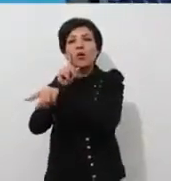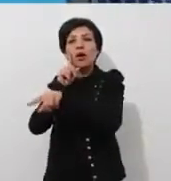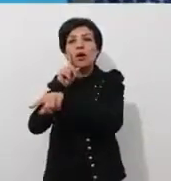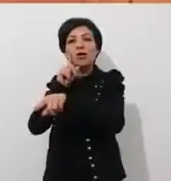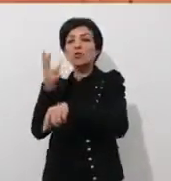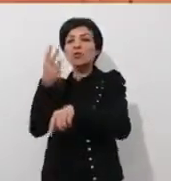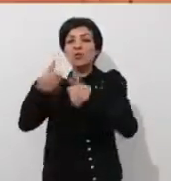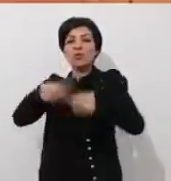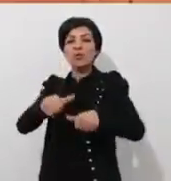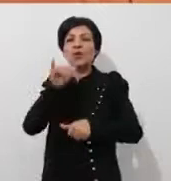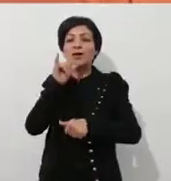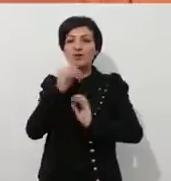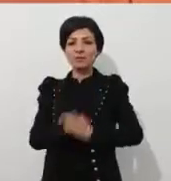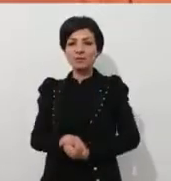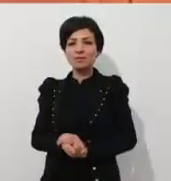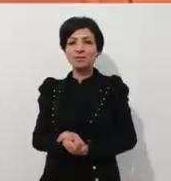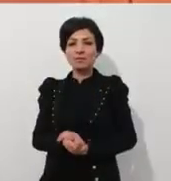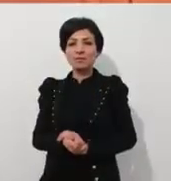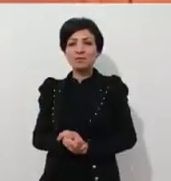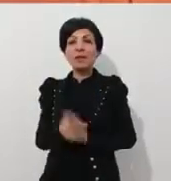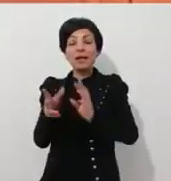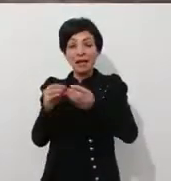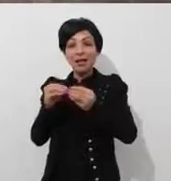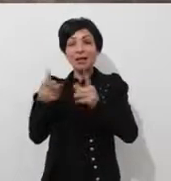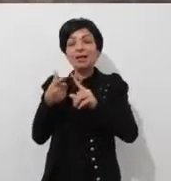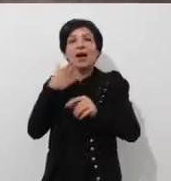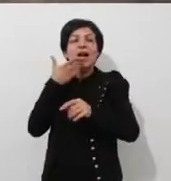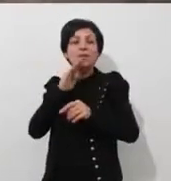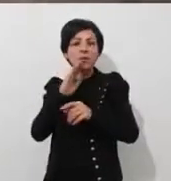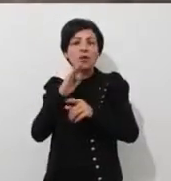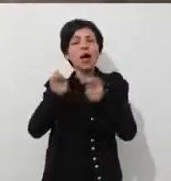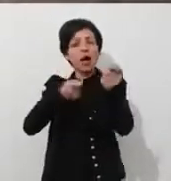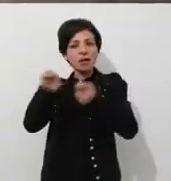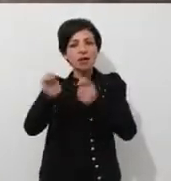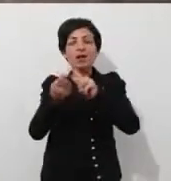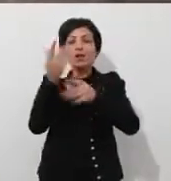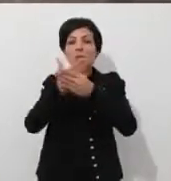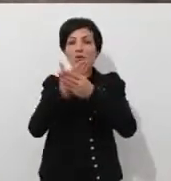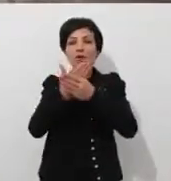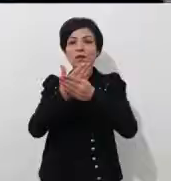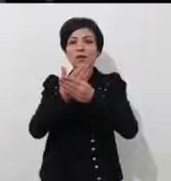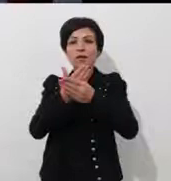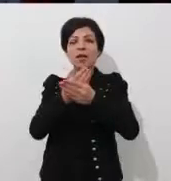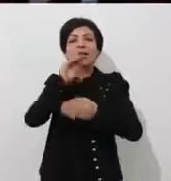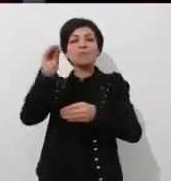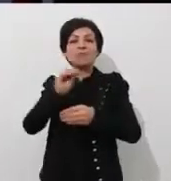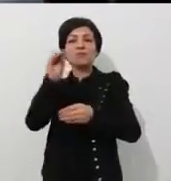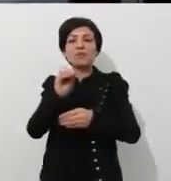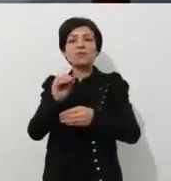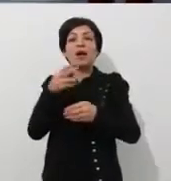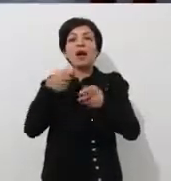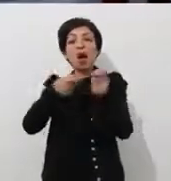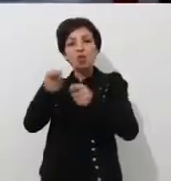وانا بشكر كل يعني اداره المدرسه بصراحه على دور كبير للمره الثانيه، وسي جلال بالذات فهمت كيفاش عاوننا برشا، فهمت